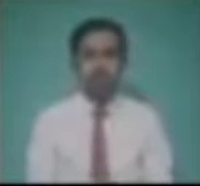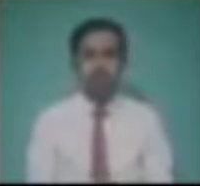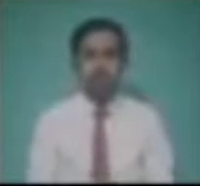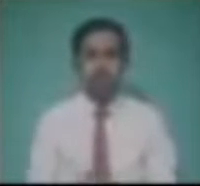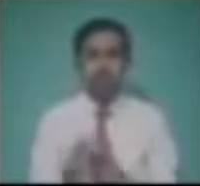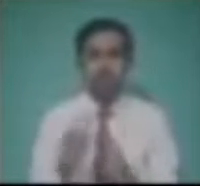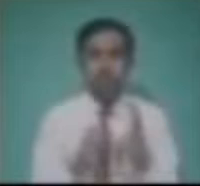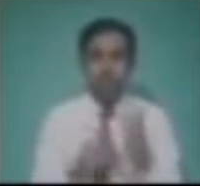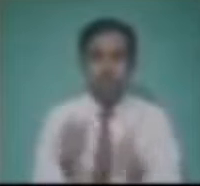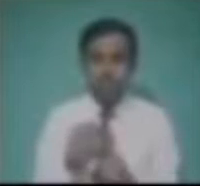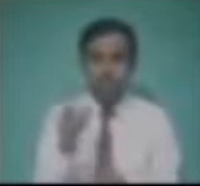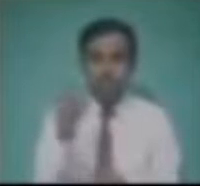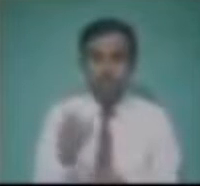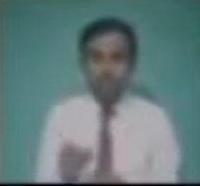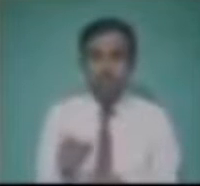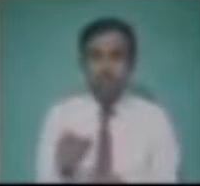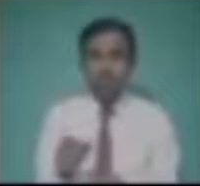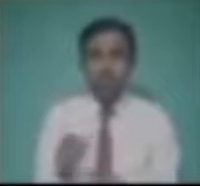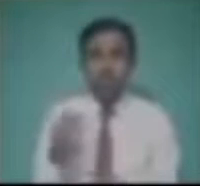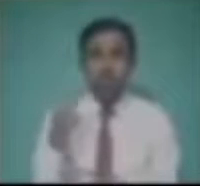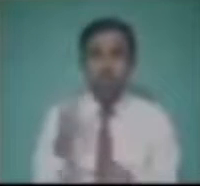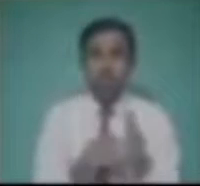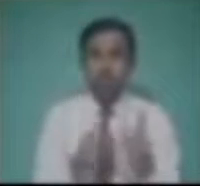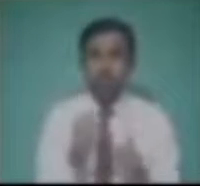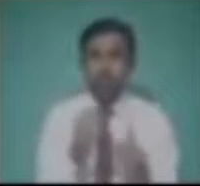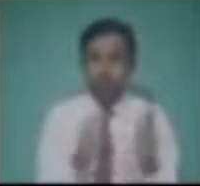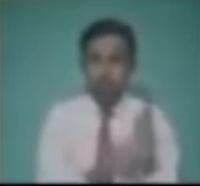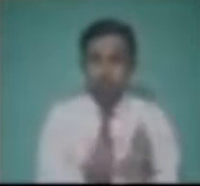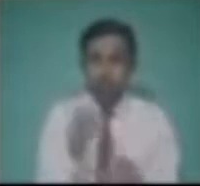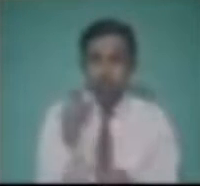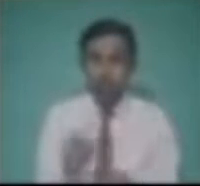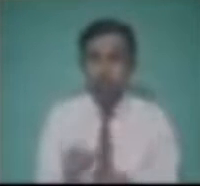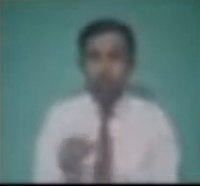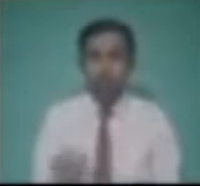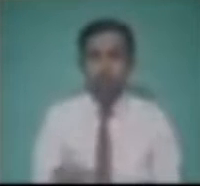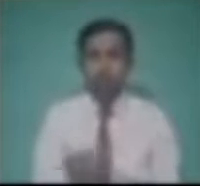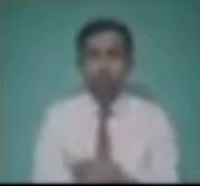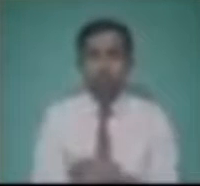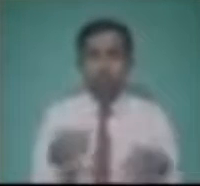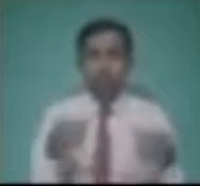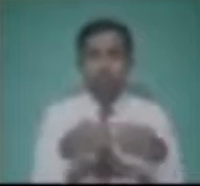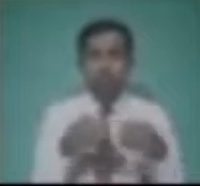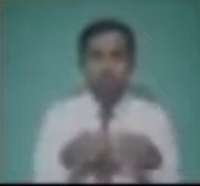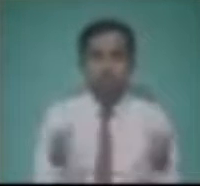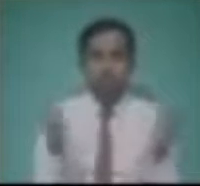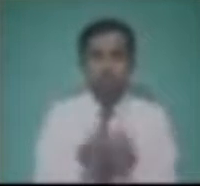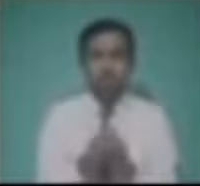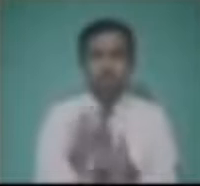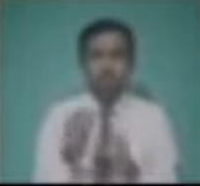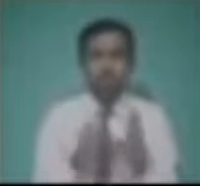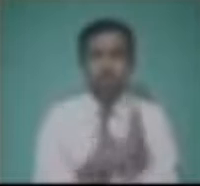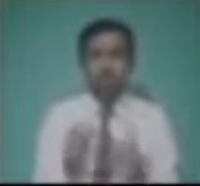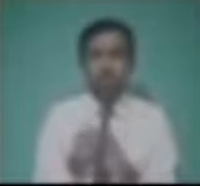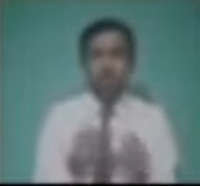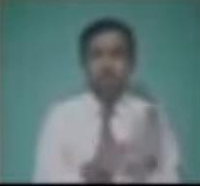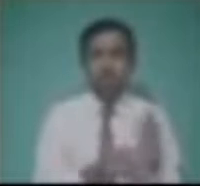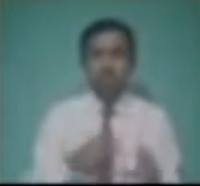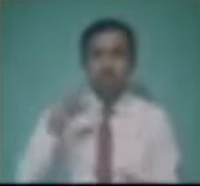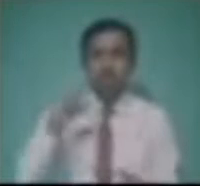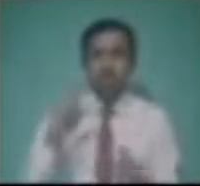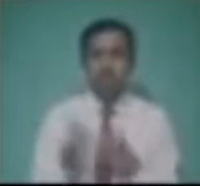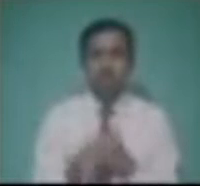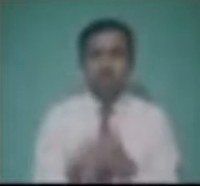Mantriwaru rate janathawa garu ematthuma me avasthave pakshika pila mantriwaru dala jathika kaunselaya